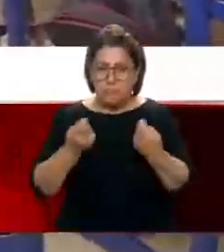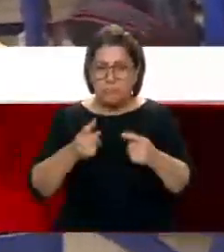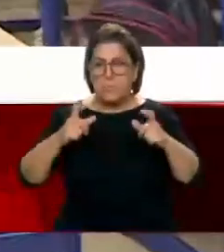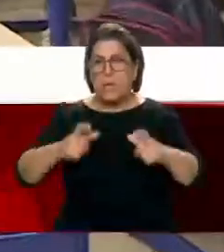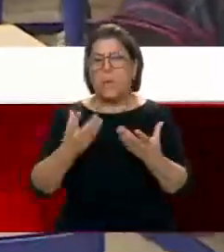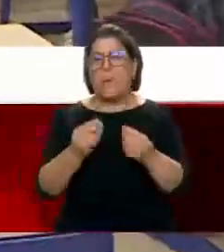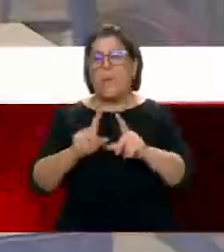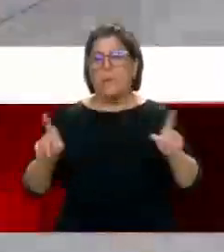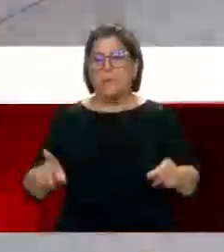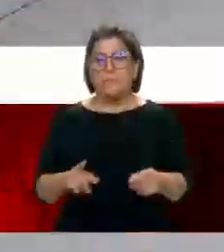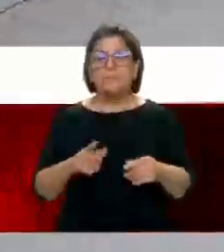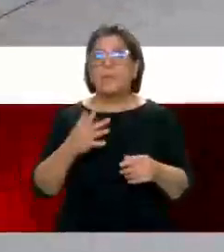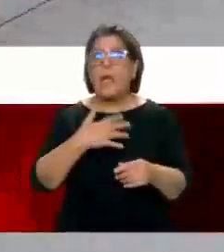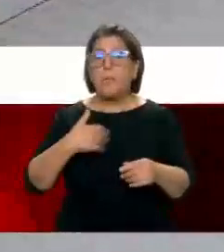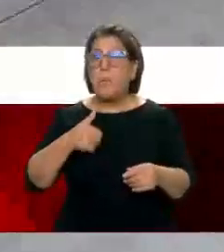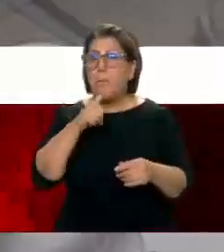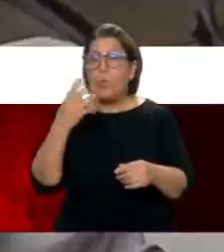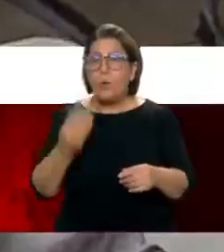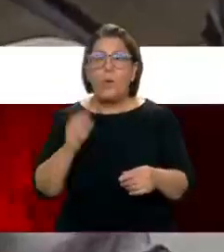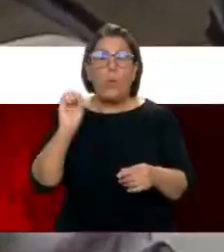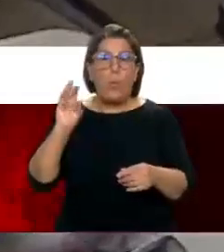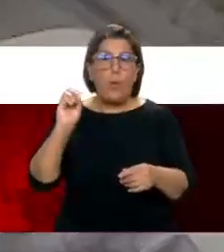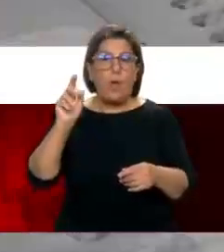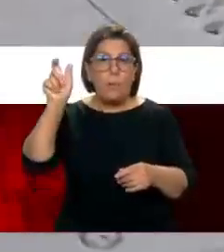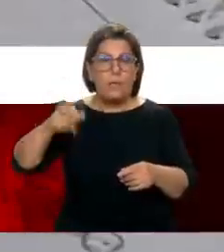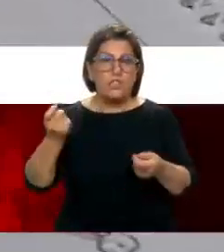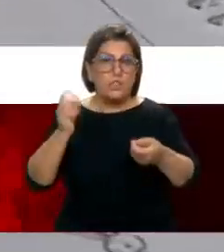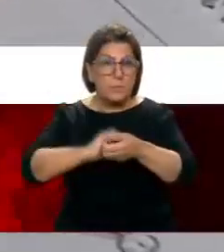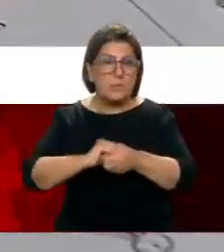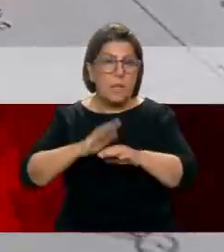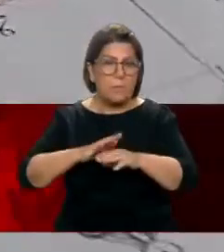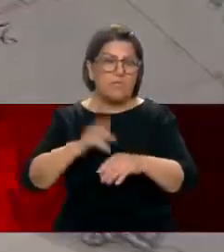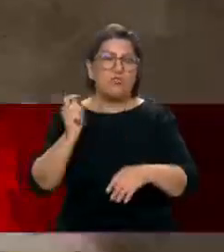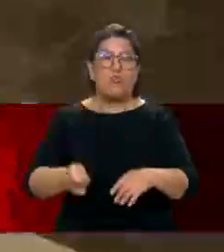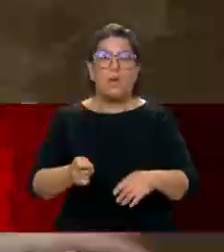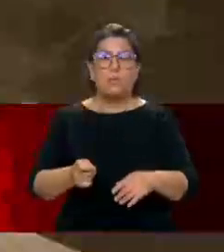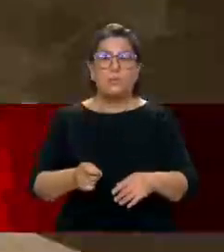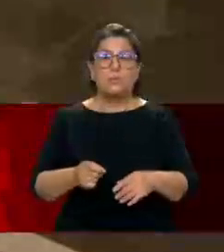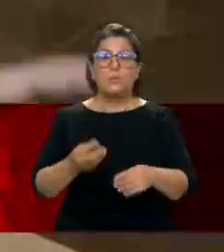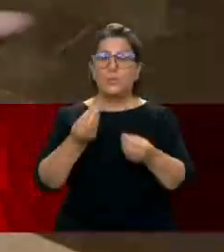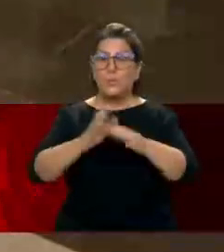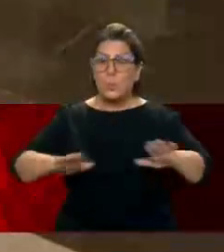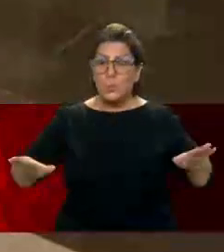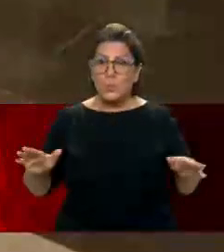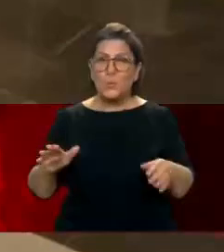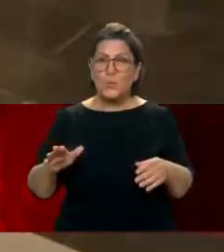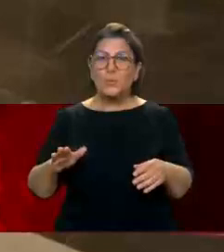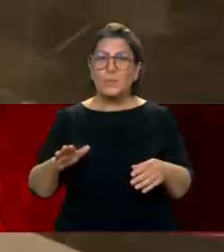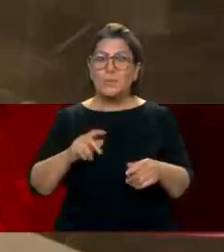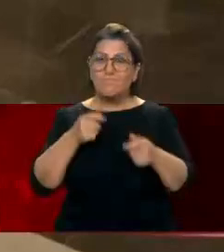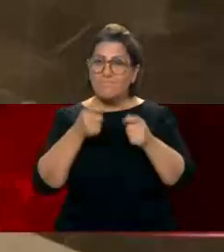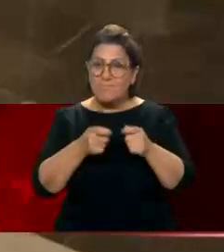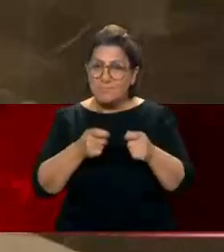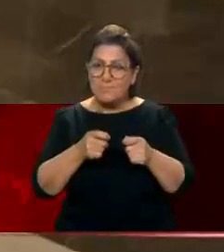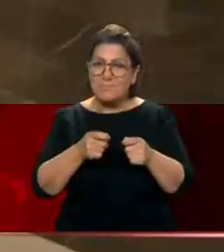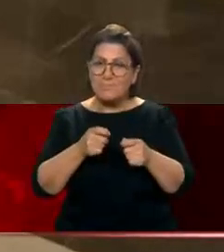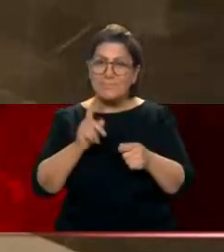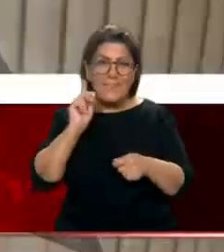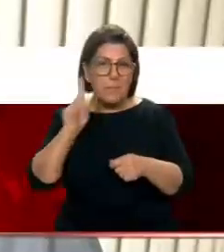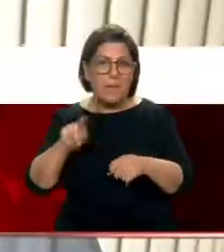bir yer olmalı. Ebeveyn olarak öğretmenlerle işbirliği yapmak da şart. Ve çocuğunuzu takdir etmeyi